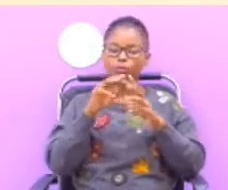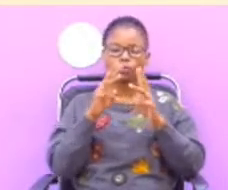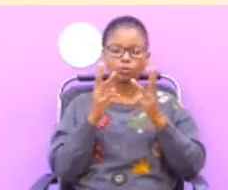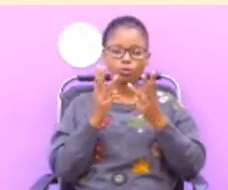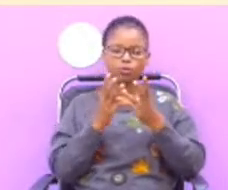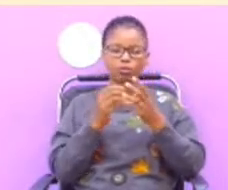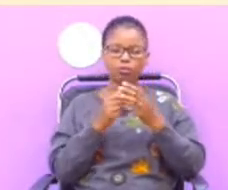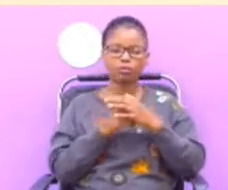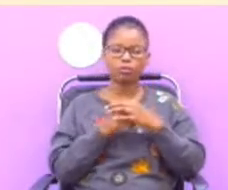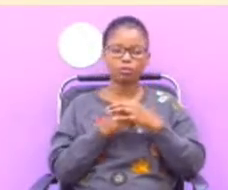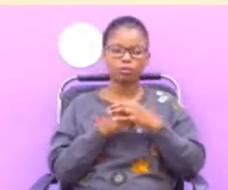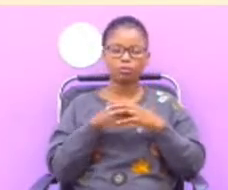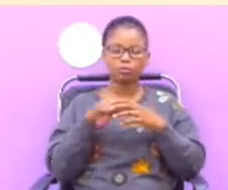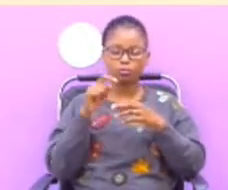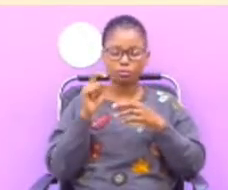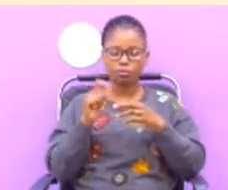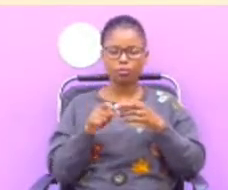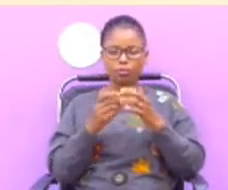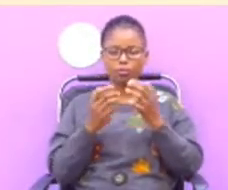Guthunguthia andu ni meguthunguthio.